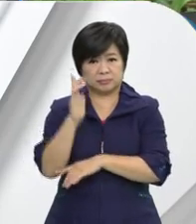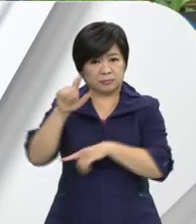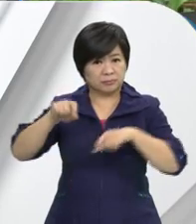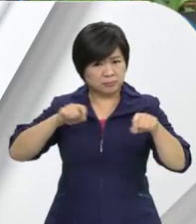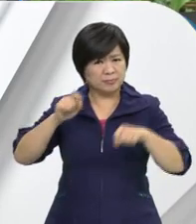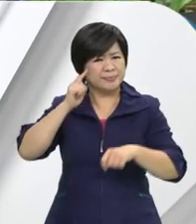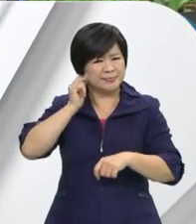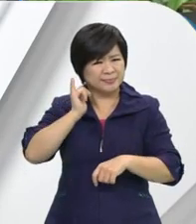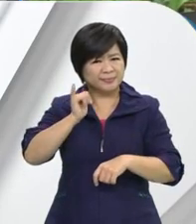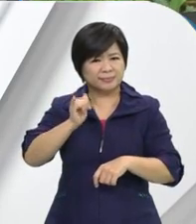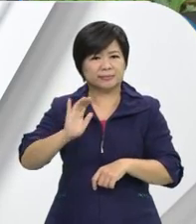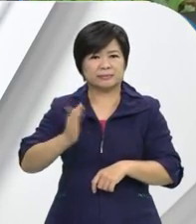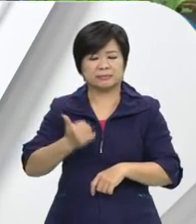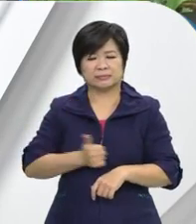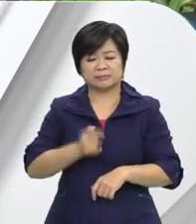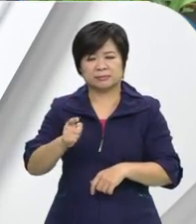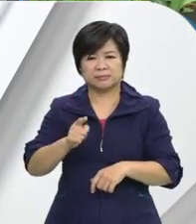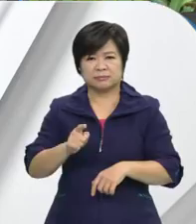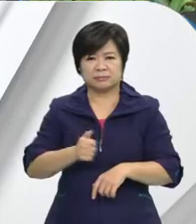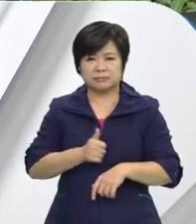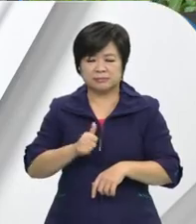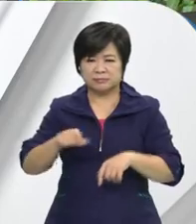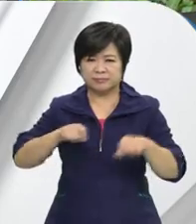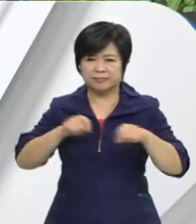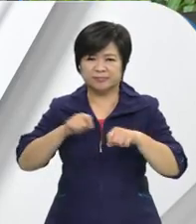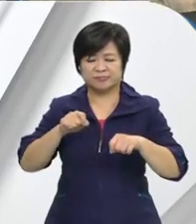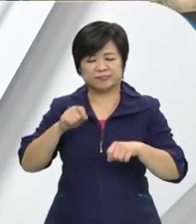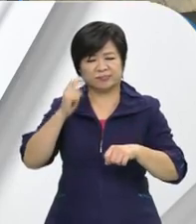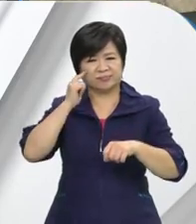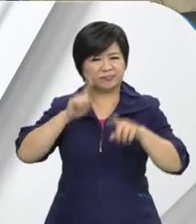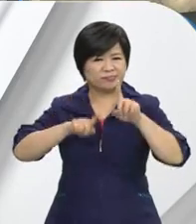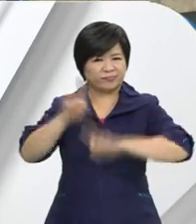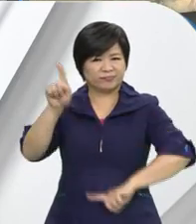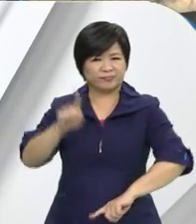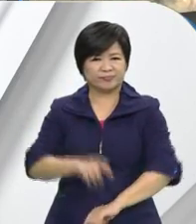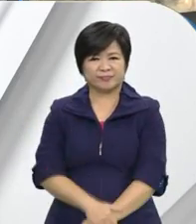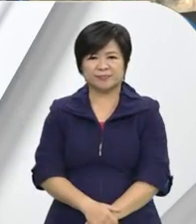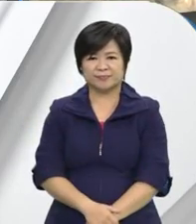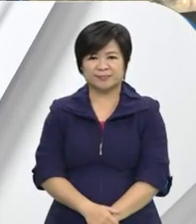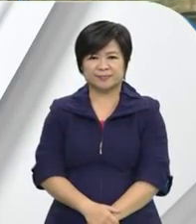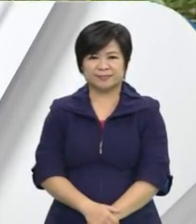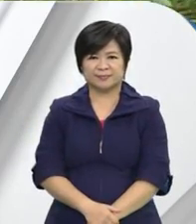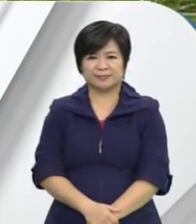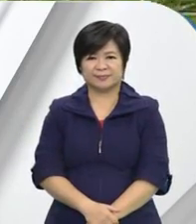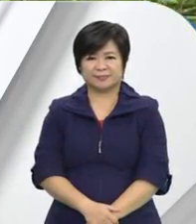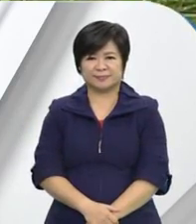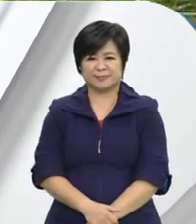系非常个好，不过老实际个情形其实所长意态。